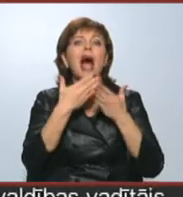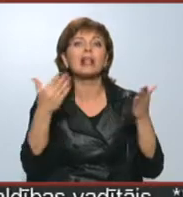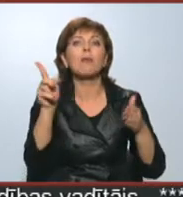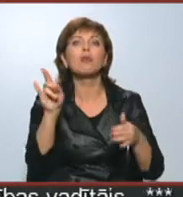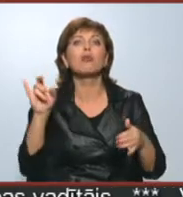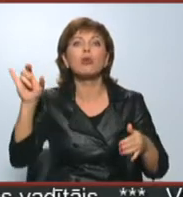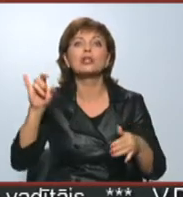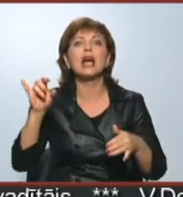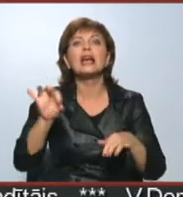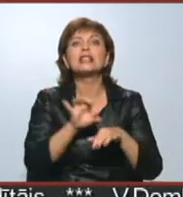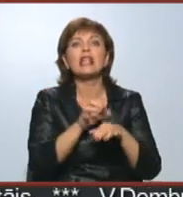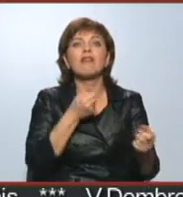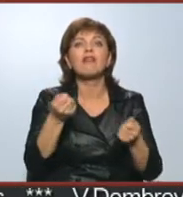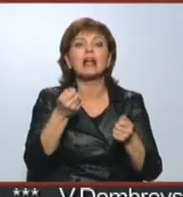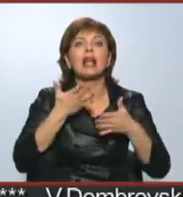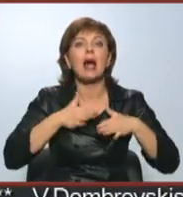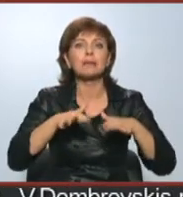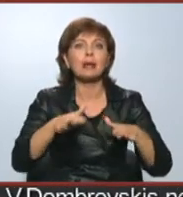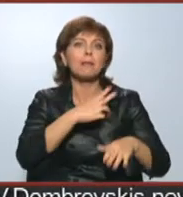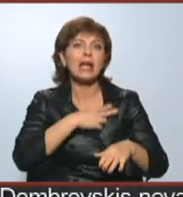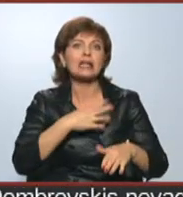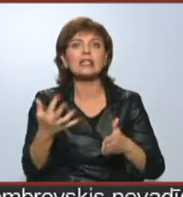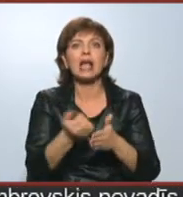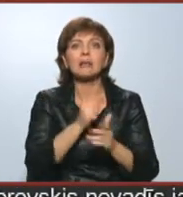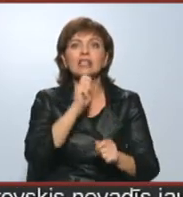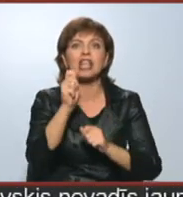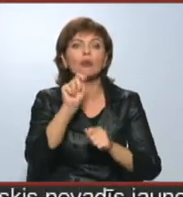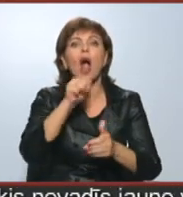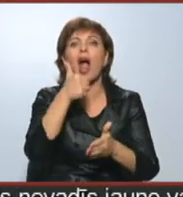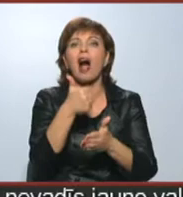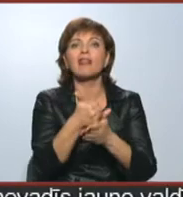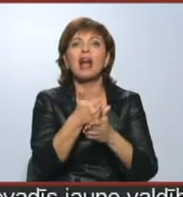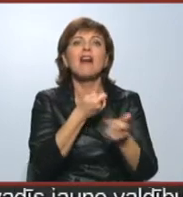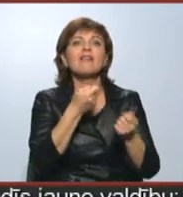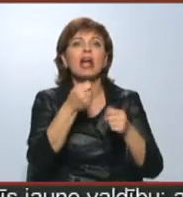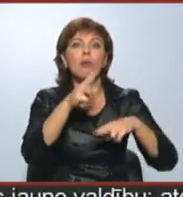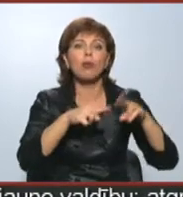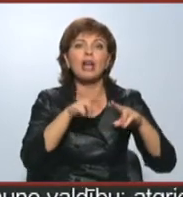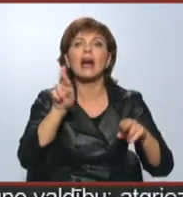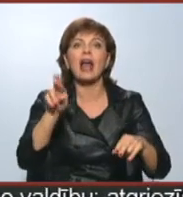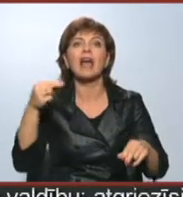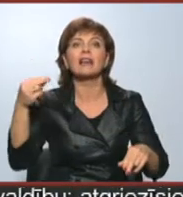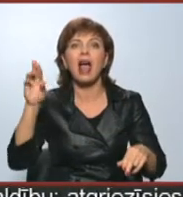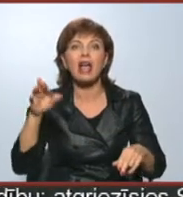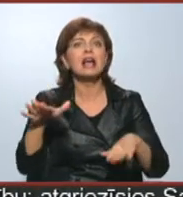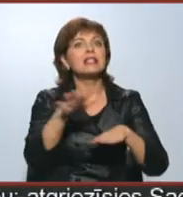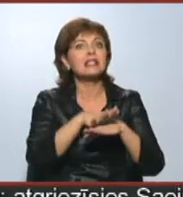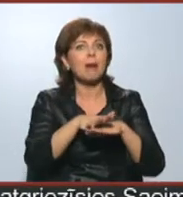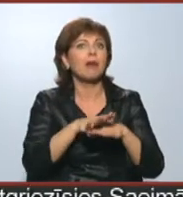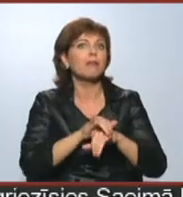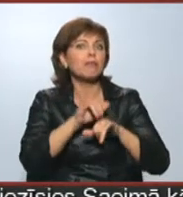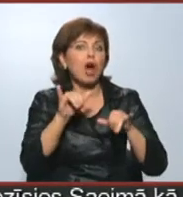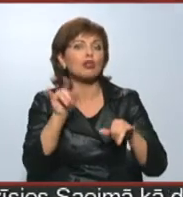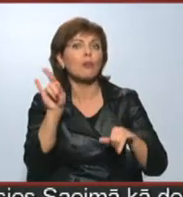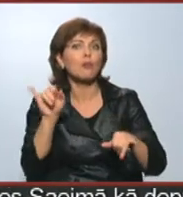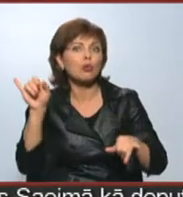saņēmusi ziedojumu no galvenajiem veikalu būvniekiem Re un Re. Tas sabiedrībā raisīja bažas, vai Pulce var pietiekami neatkarīgi iesaistīties